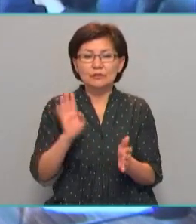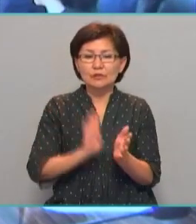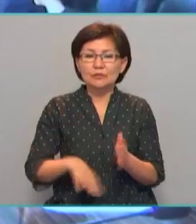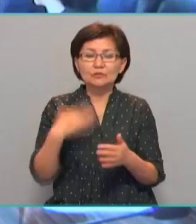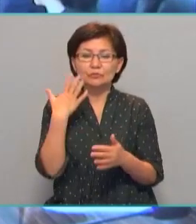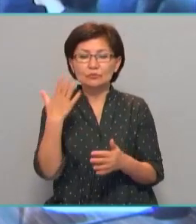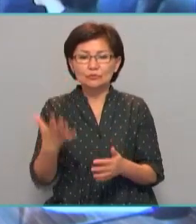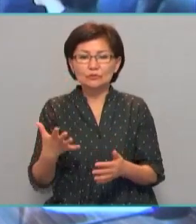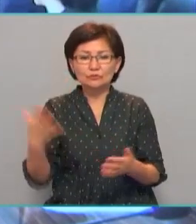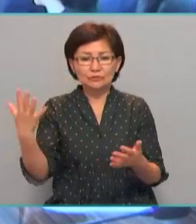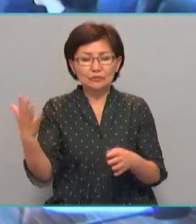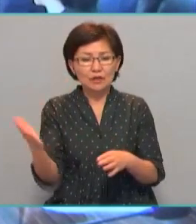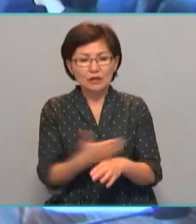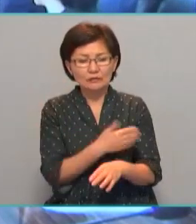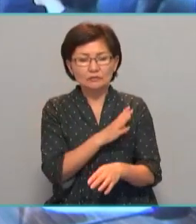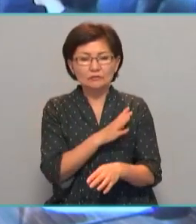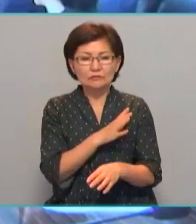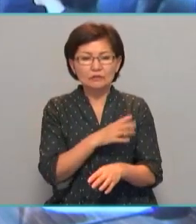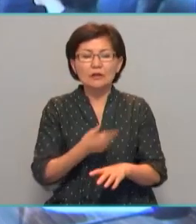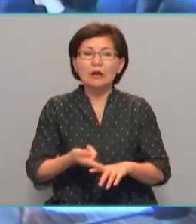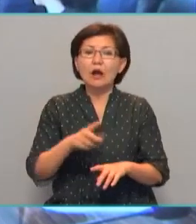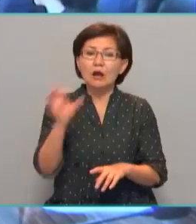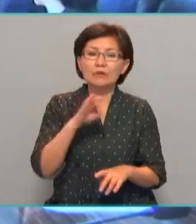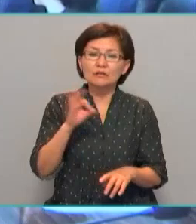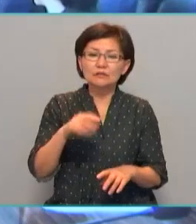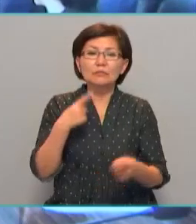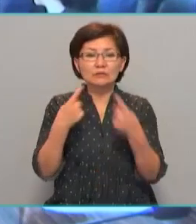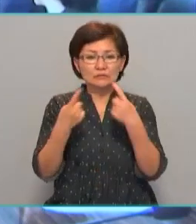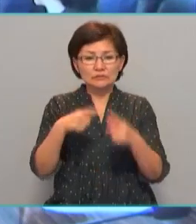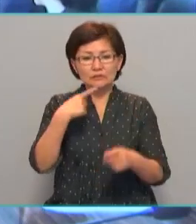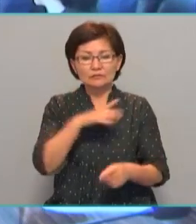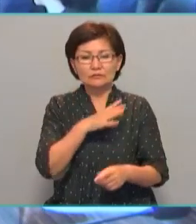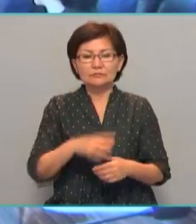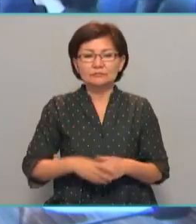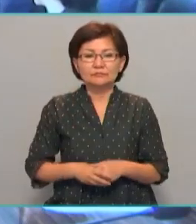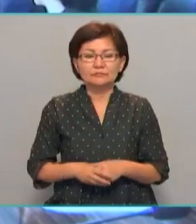орнынан алынды. Бұл туралы қоғамдық кеңестің кезекті отырысында айтылды.